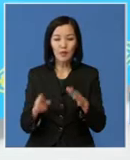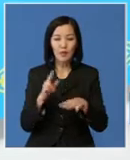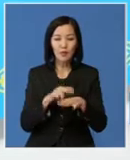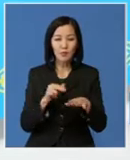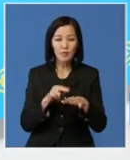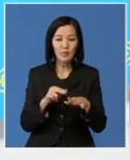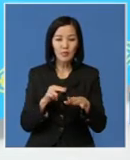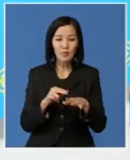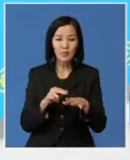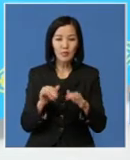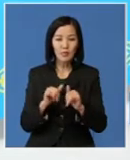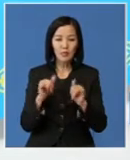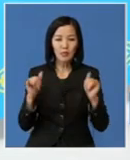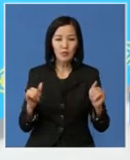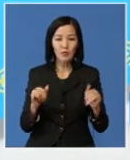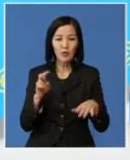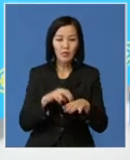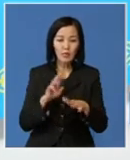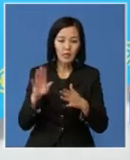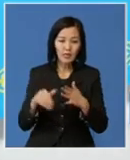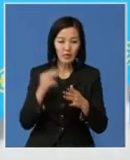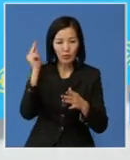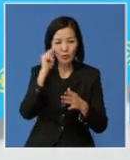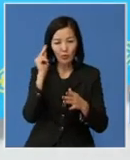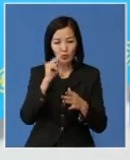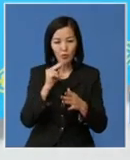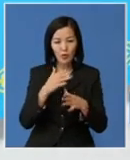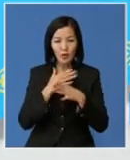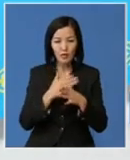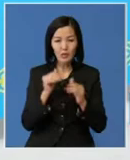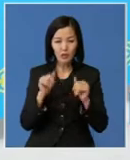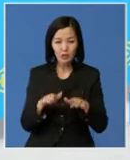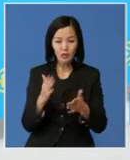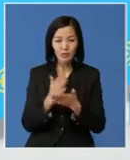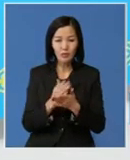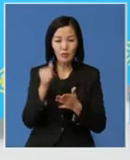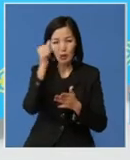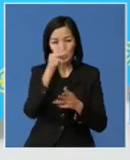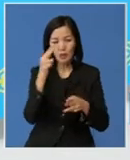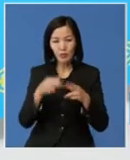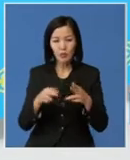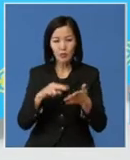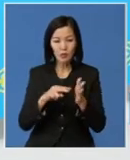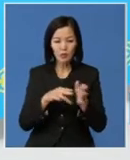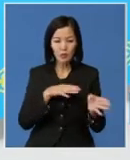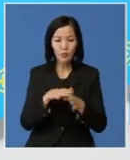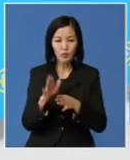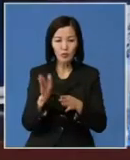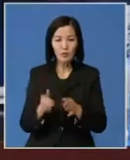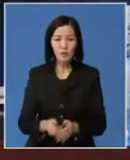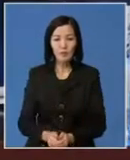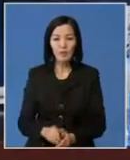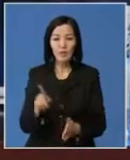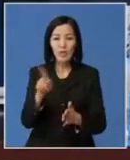санын арттыру және дәрігерлерді қайта даярлау курсынан өткізу арқылы шешіп жатырмыз. Жыл соңына дейін жоспарды орындаймыз деп отырмын.